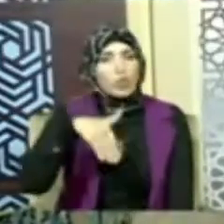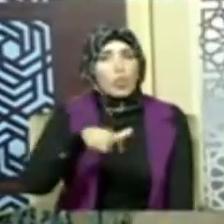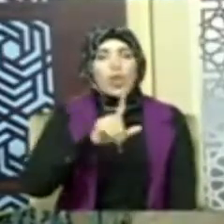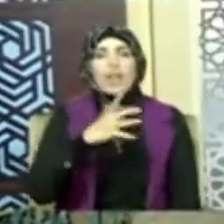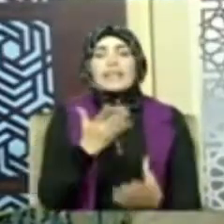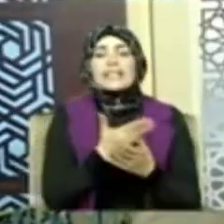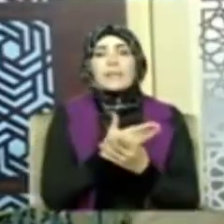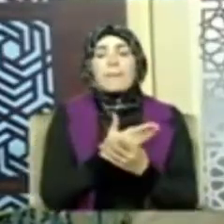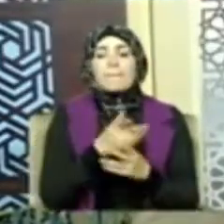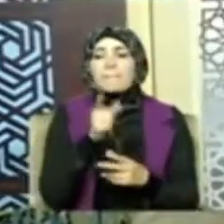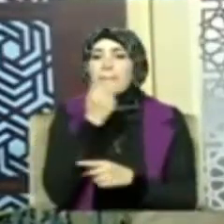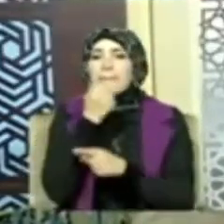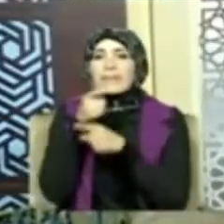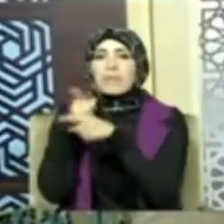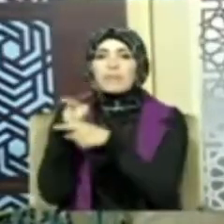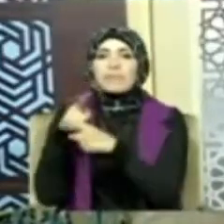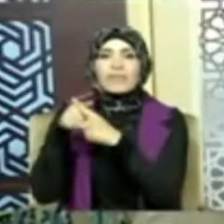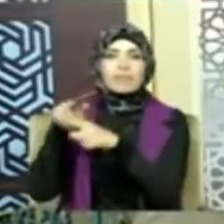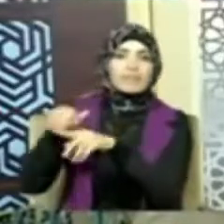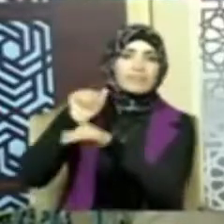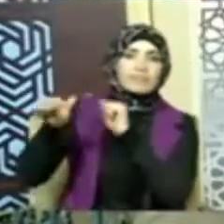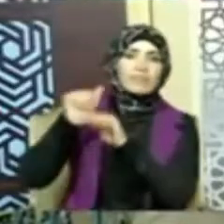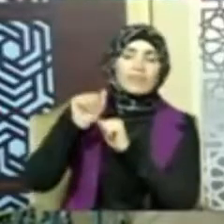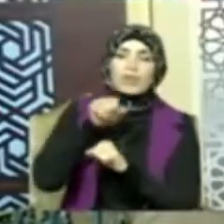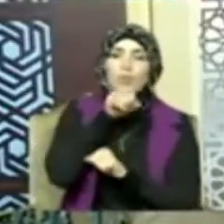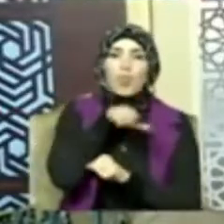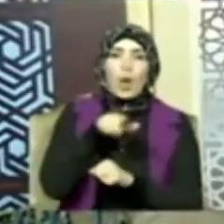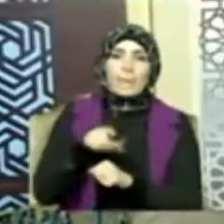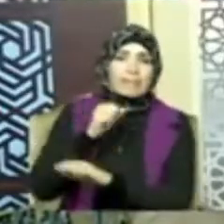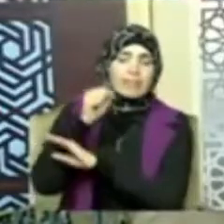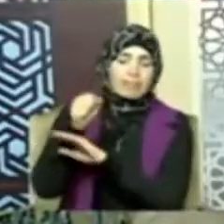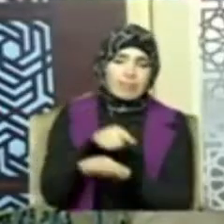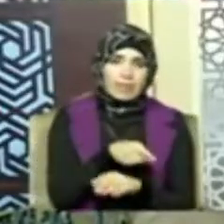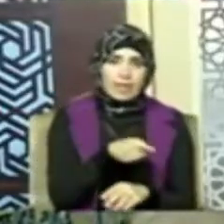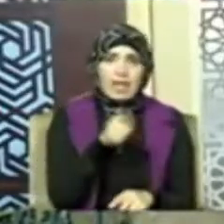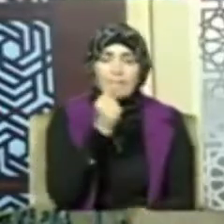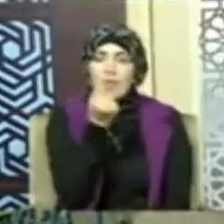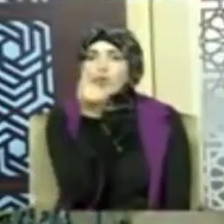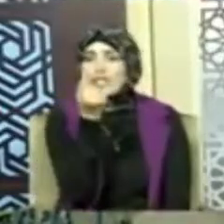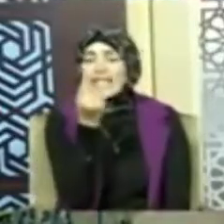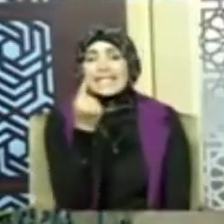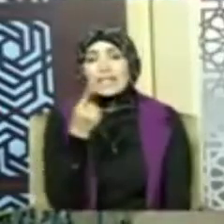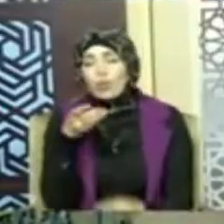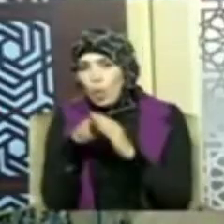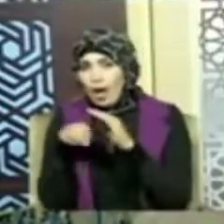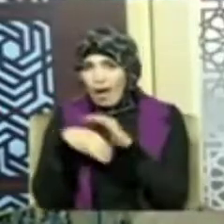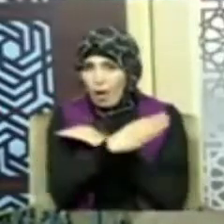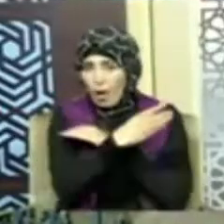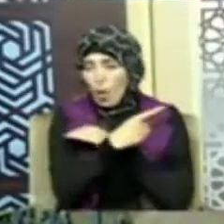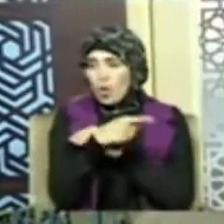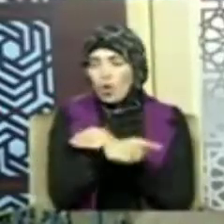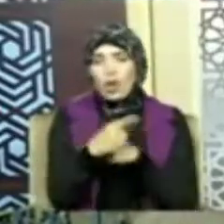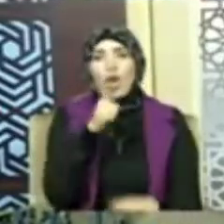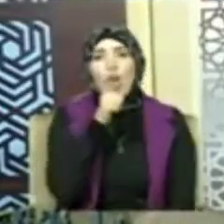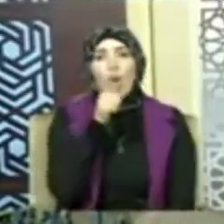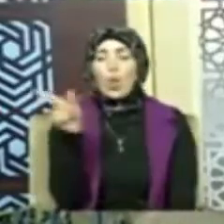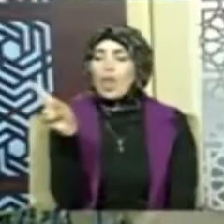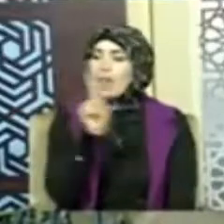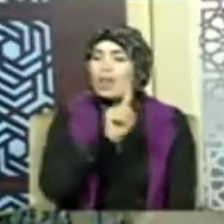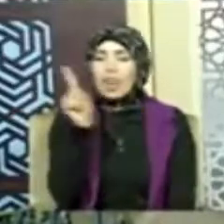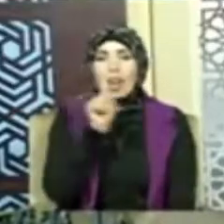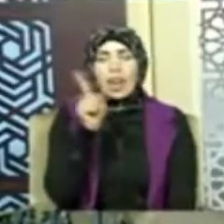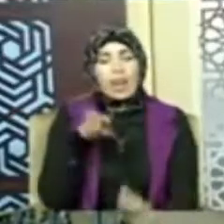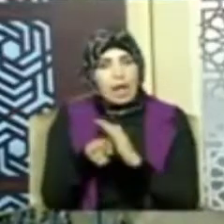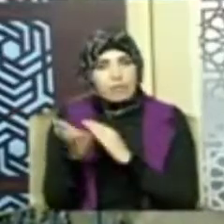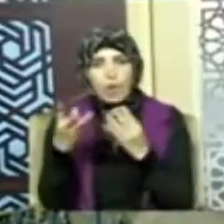فإن رجعك الله إلى طائفة منهم فاستأذنوك للخروج فقل: لن